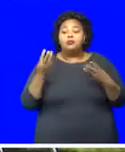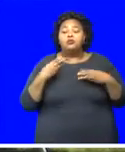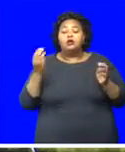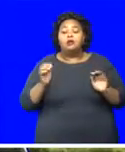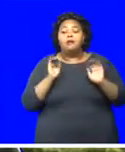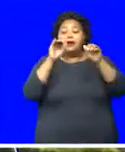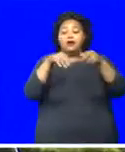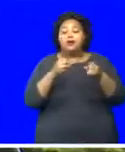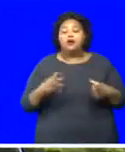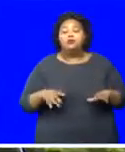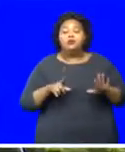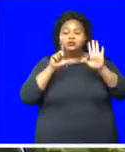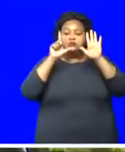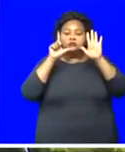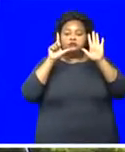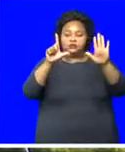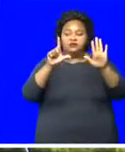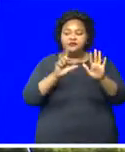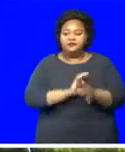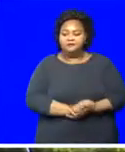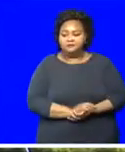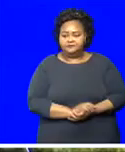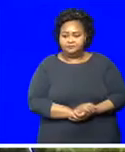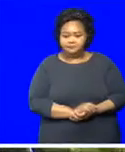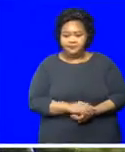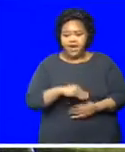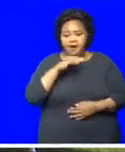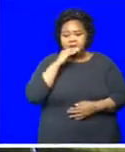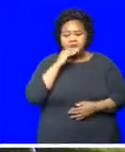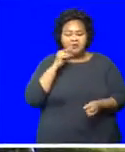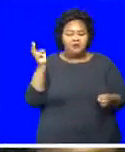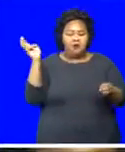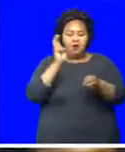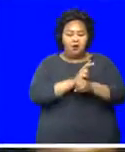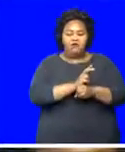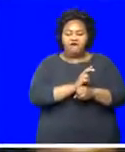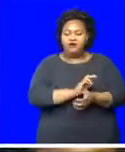ngule moto. Etindzabeni ngingiyani msibi nasamukelisiwe Khoza Kalozitha.